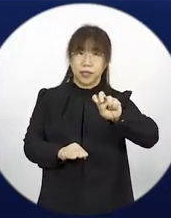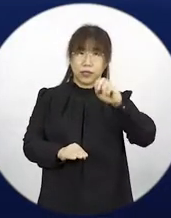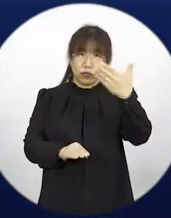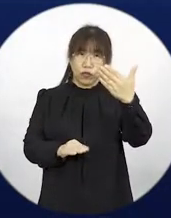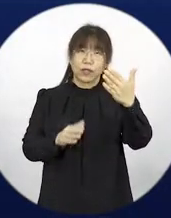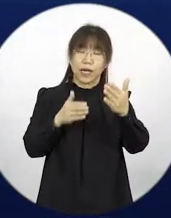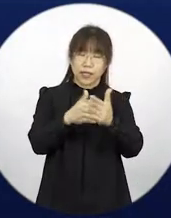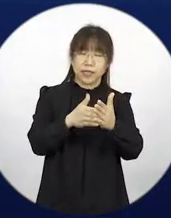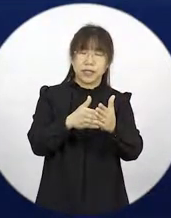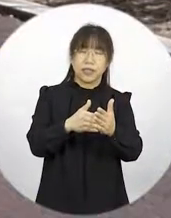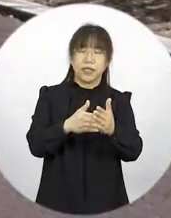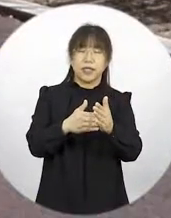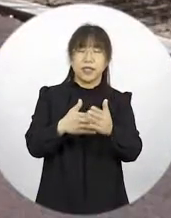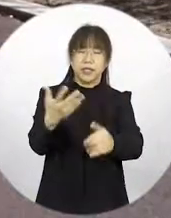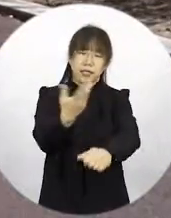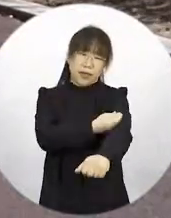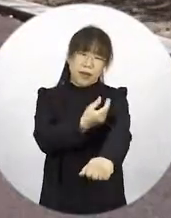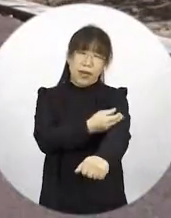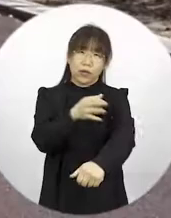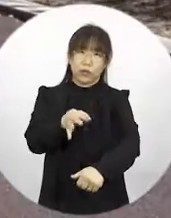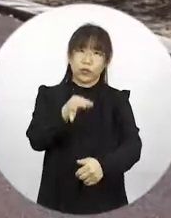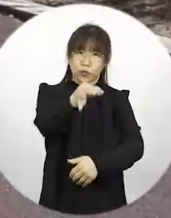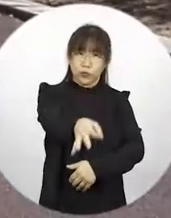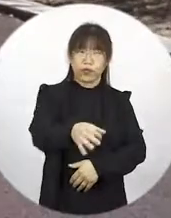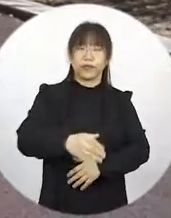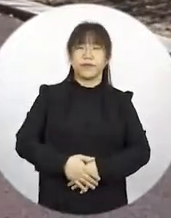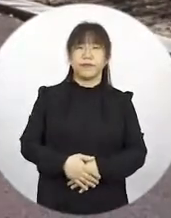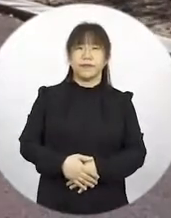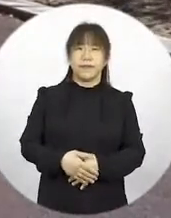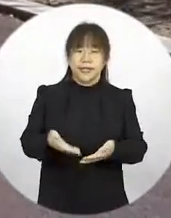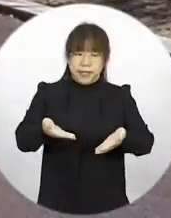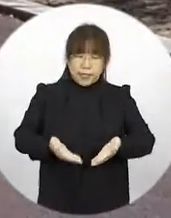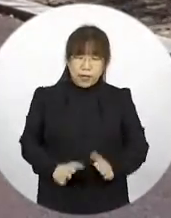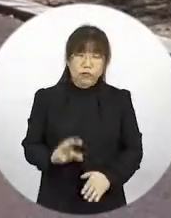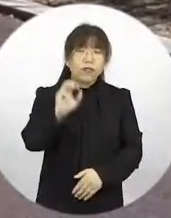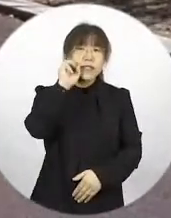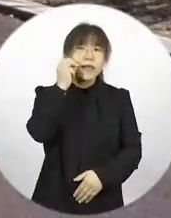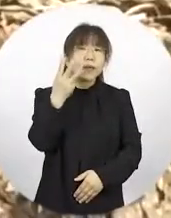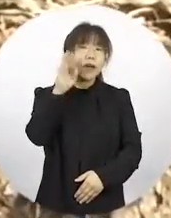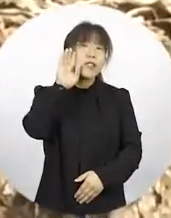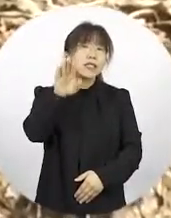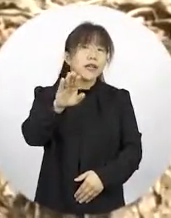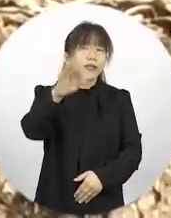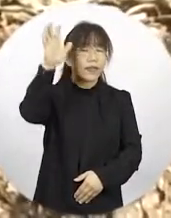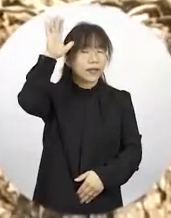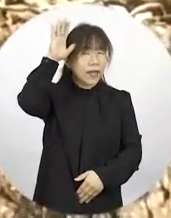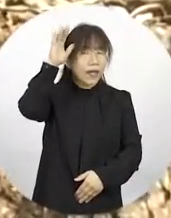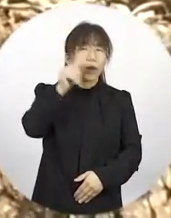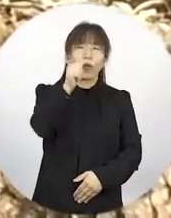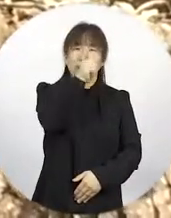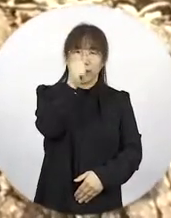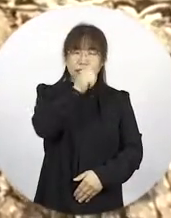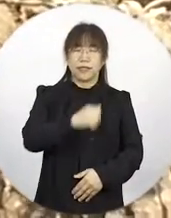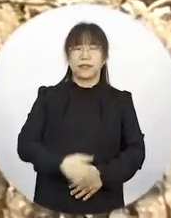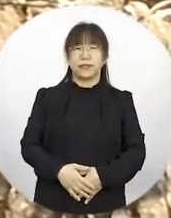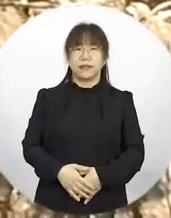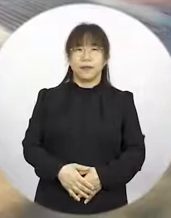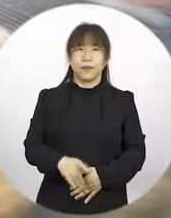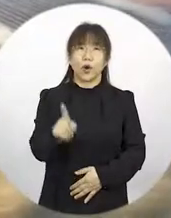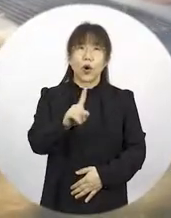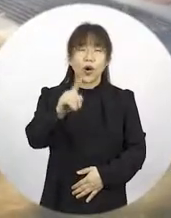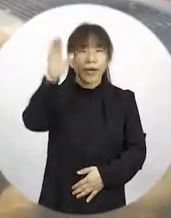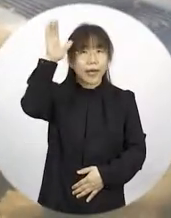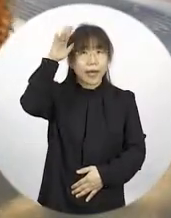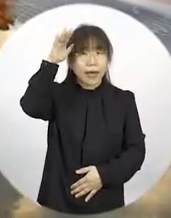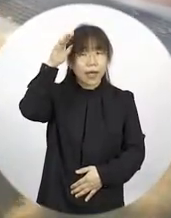지원합니다. 접종 지원 대상은 생후 3개월이 지난 반려개와 고양이입니다. 다만 반려개의